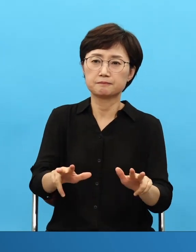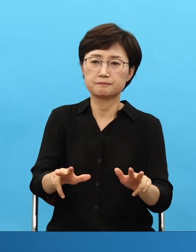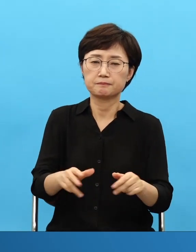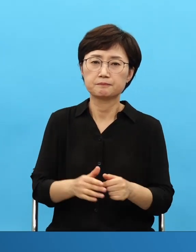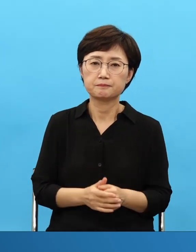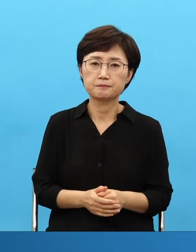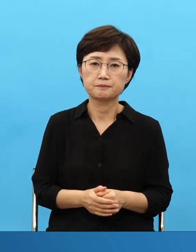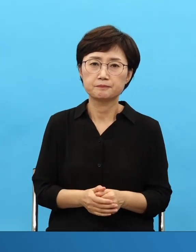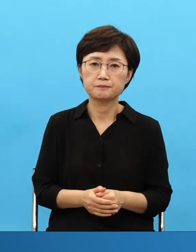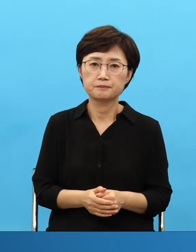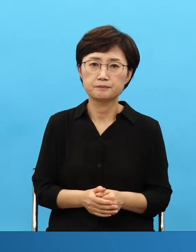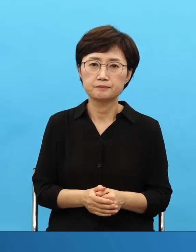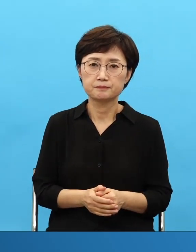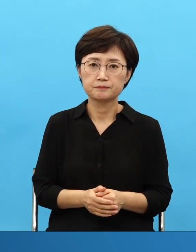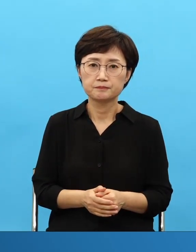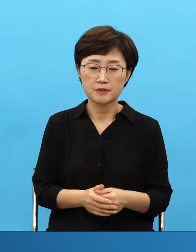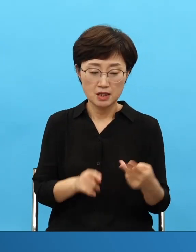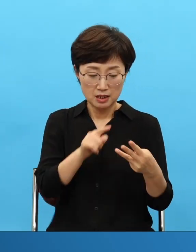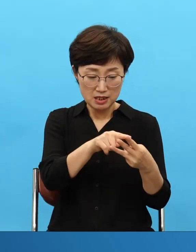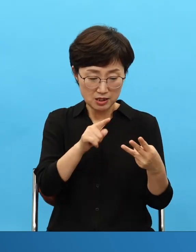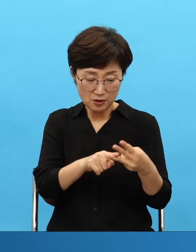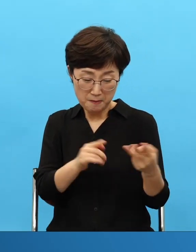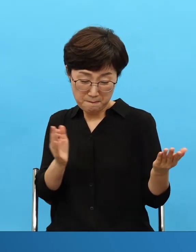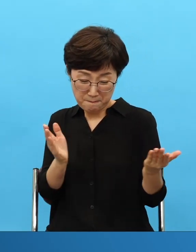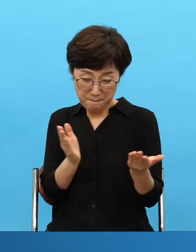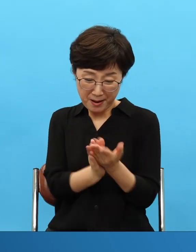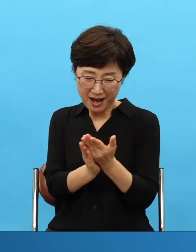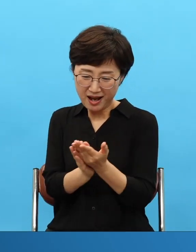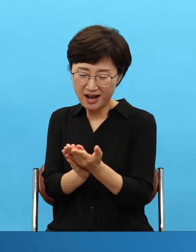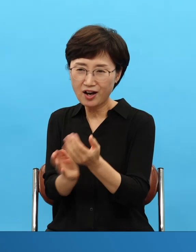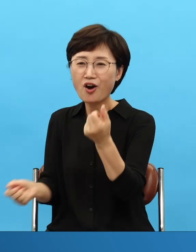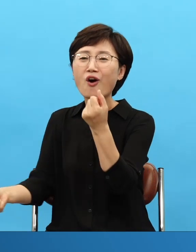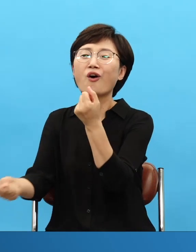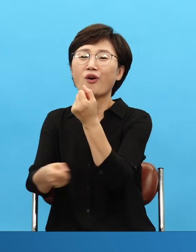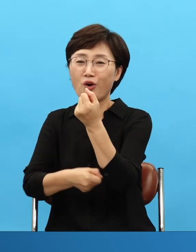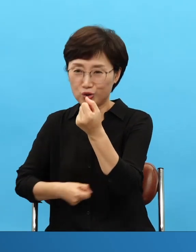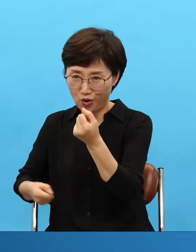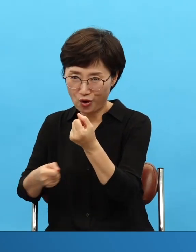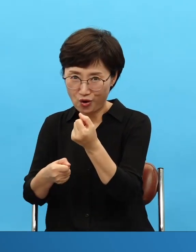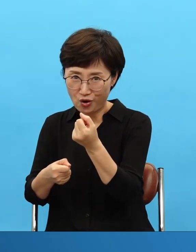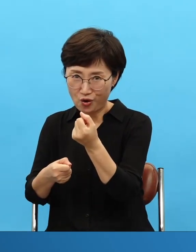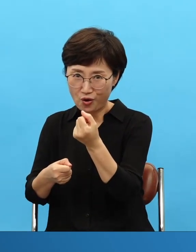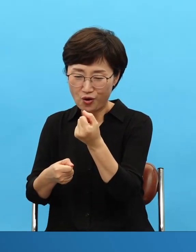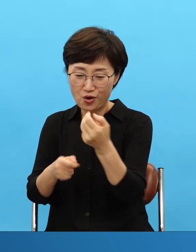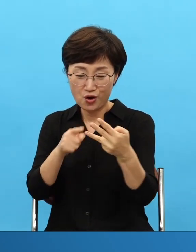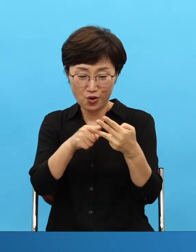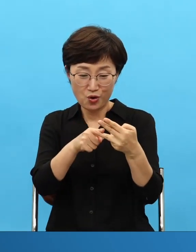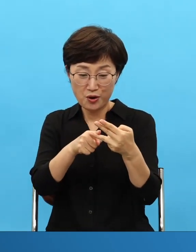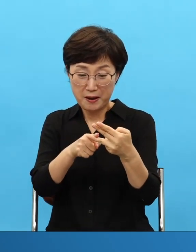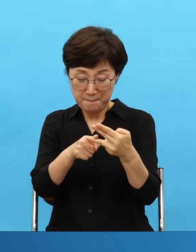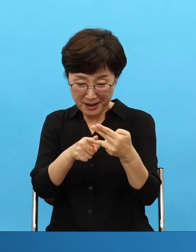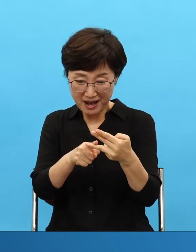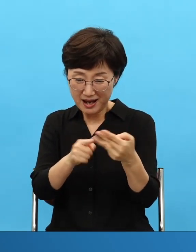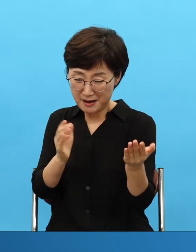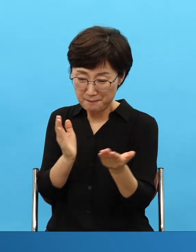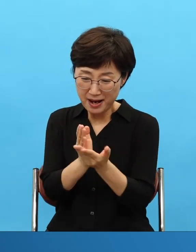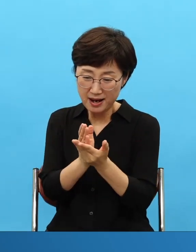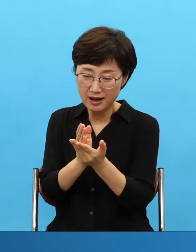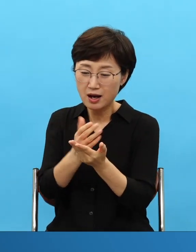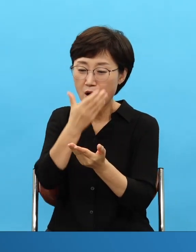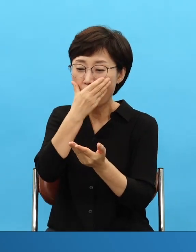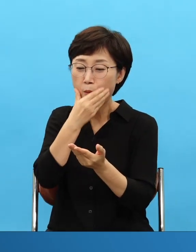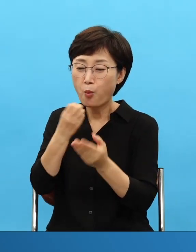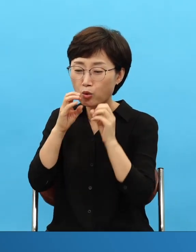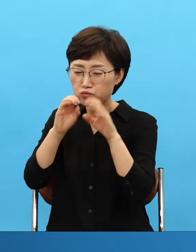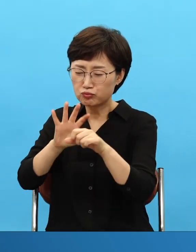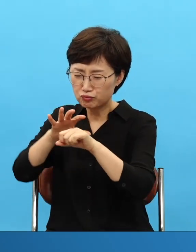반드시 거둘 뿐만 아니라 반드시 세계복음화 됩니다. Absolutely, not only will you reap what you sow, you will see world